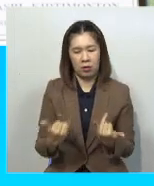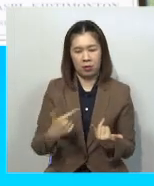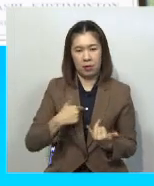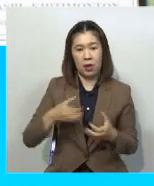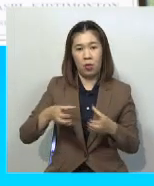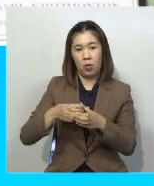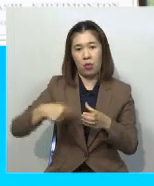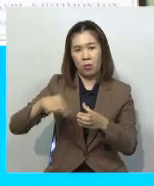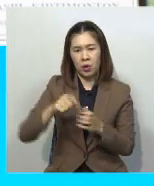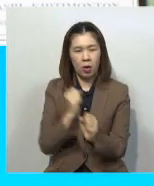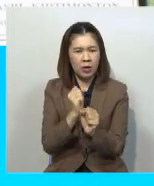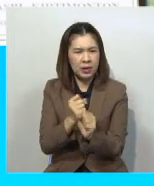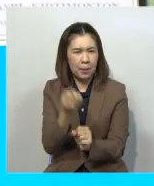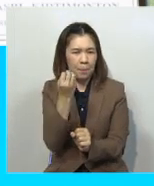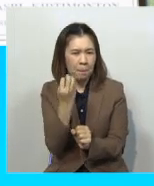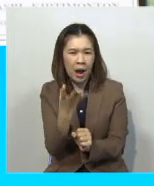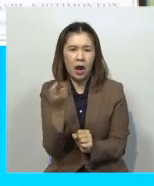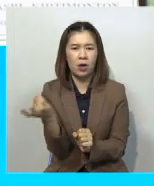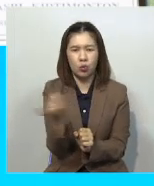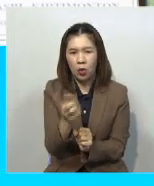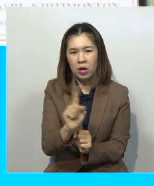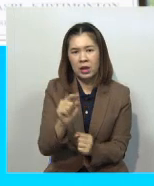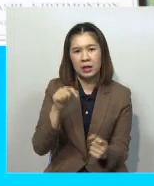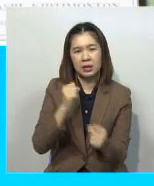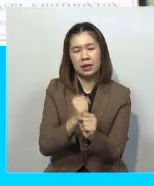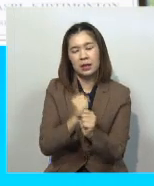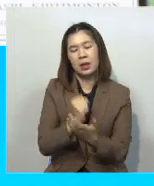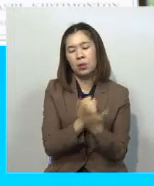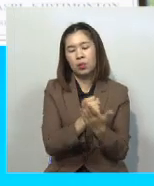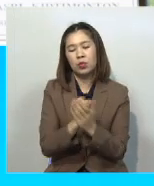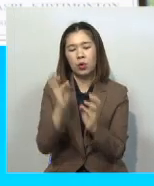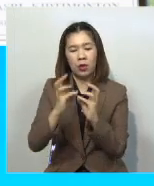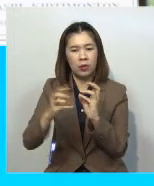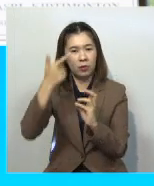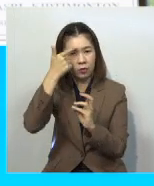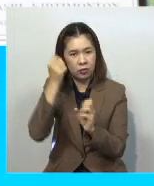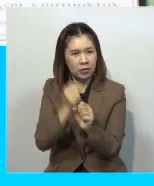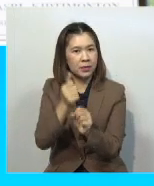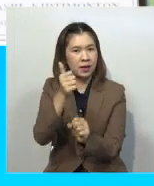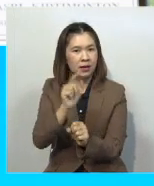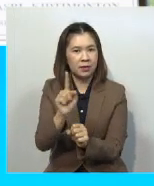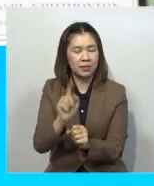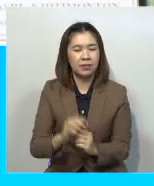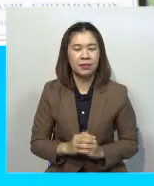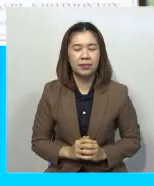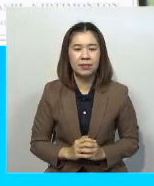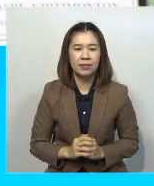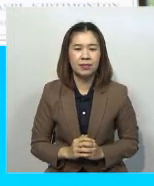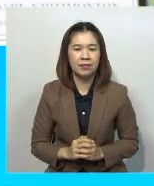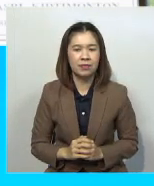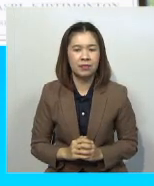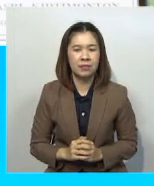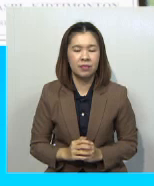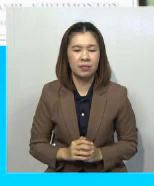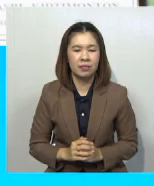ะว่าเราต้องทำมากหรือว่าน้อยขนาดไหนเราถึงจะสามารถที่จะลดปริมาณฝุ่นได้เนี่ยค่ะ คือเรียนอย่างนี้ครับว่